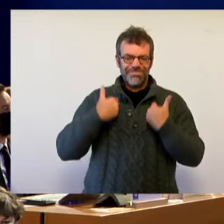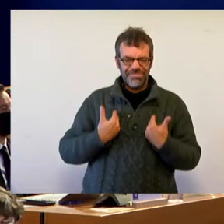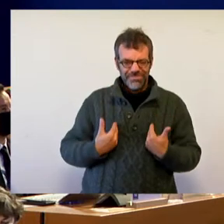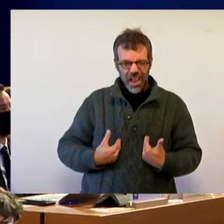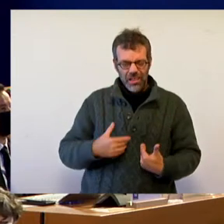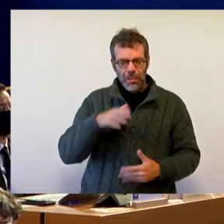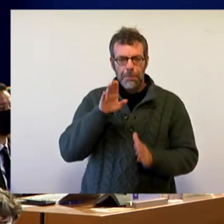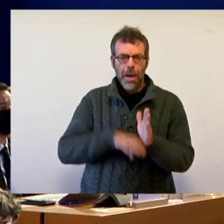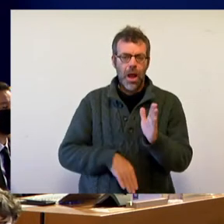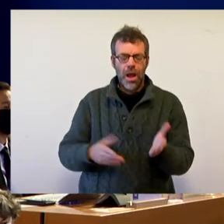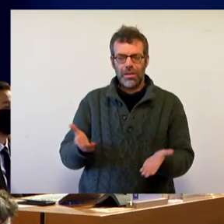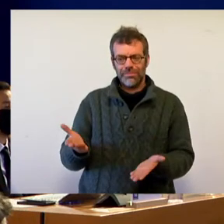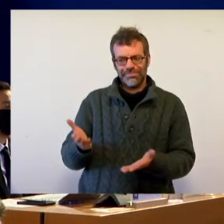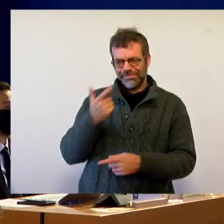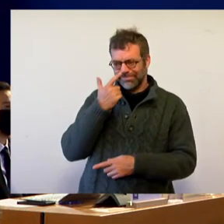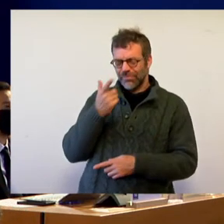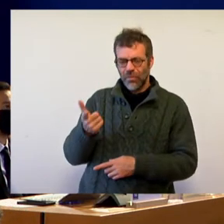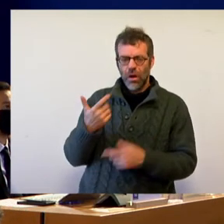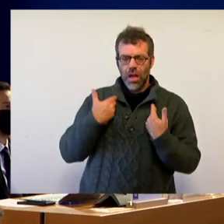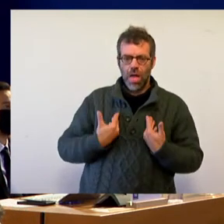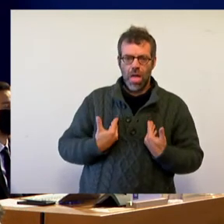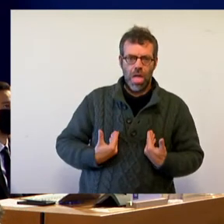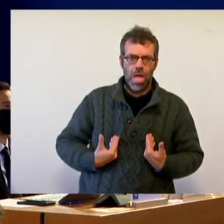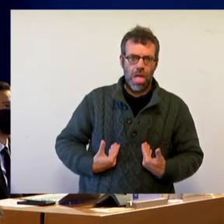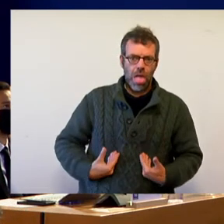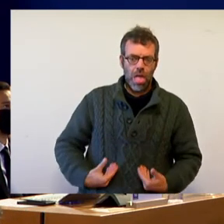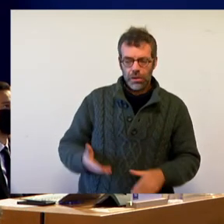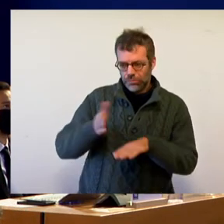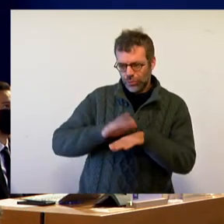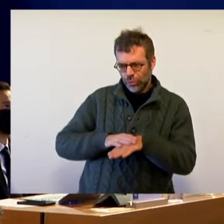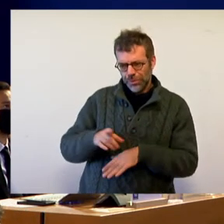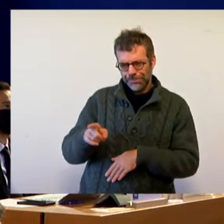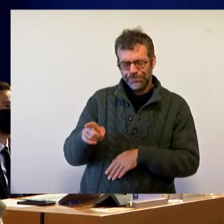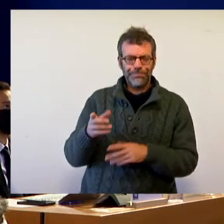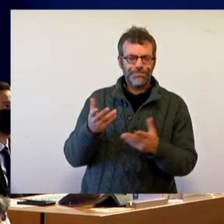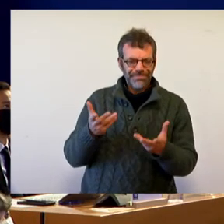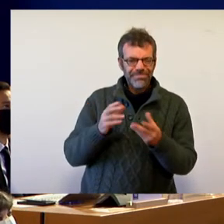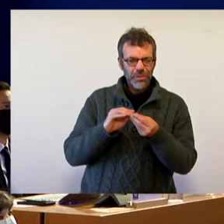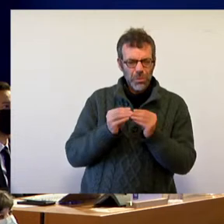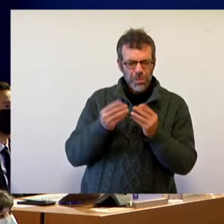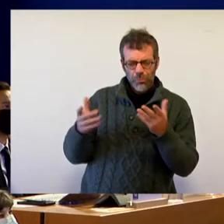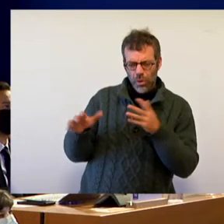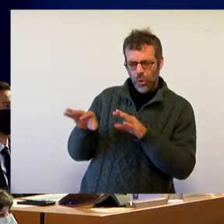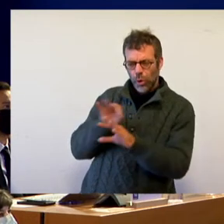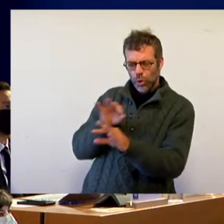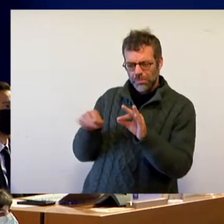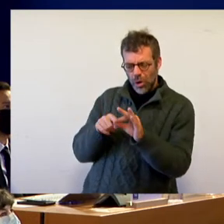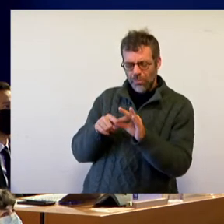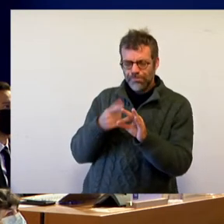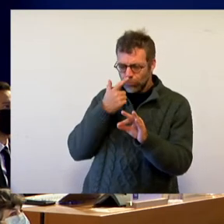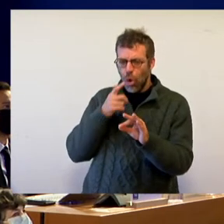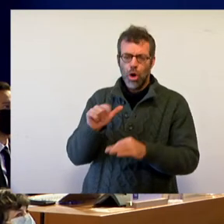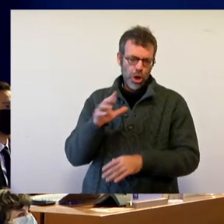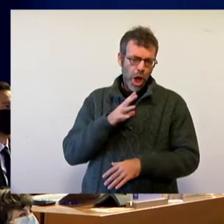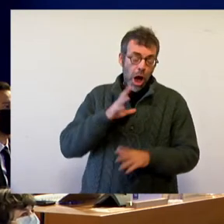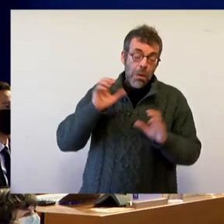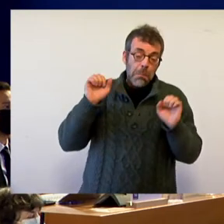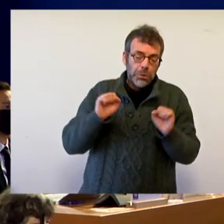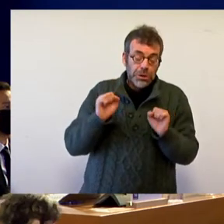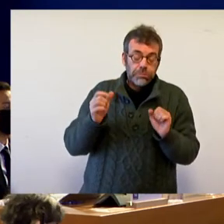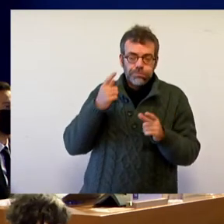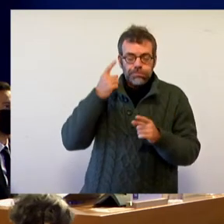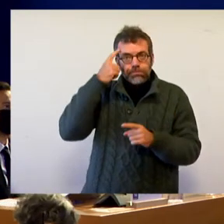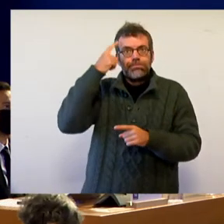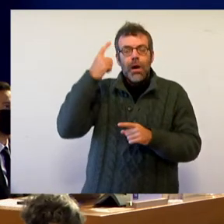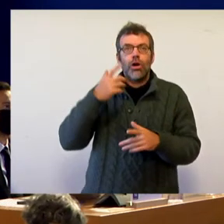ce qu'on voit dans votre rapport, c'est l'annonce essentielle de recrutement. Alors, on peut s'en satisfaire, mais il n'y a rien